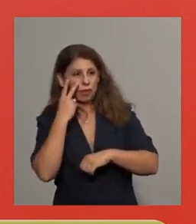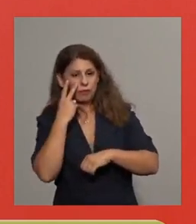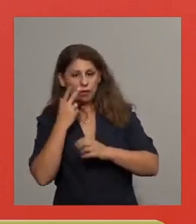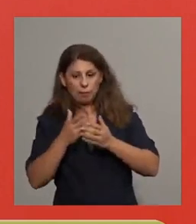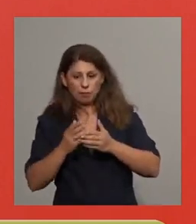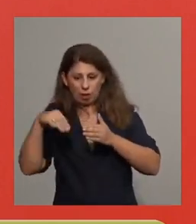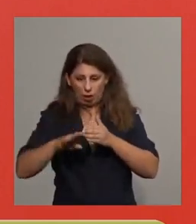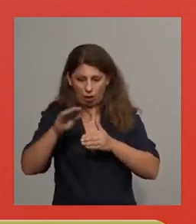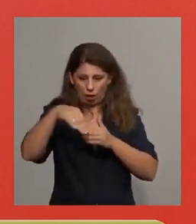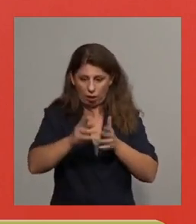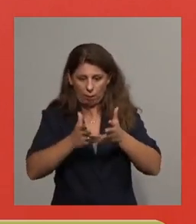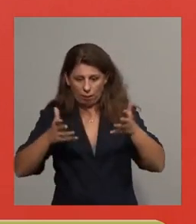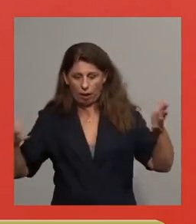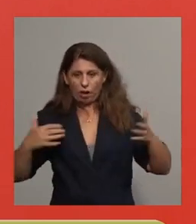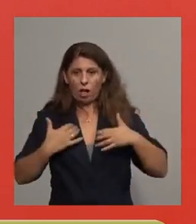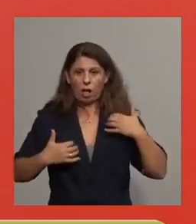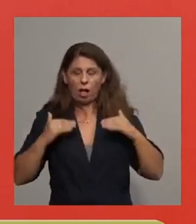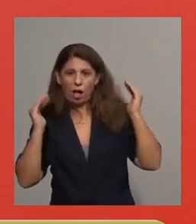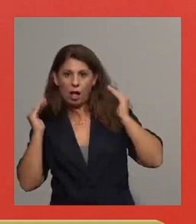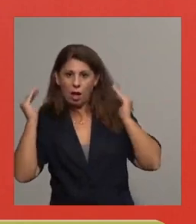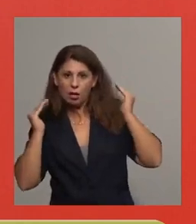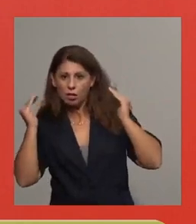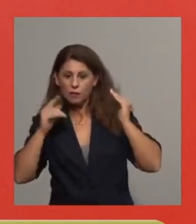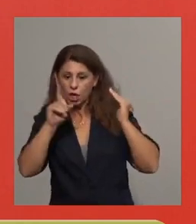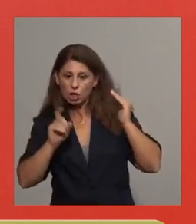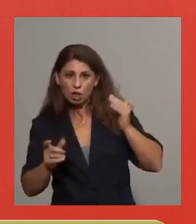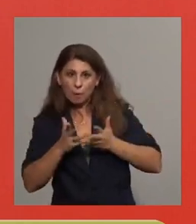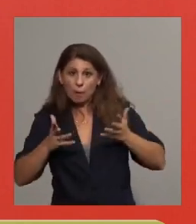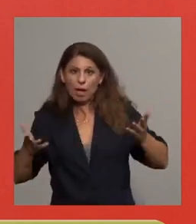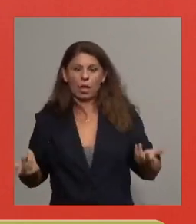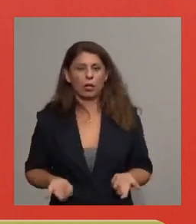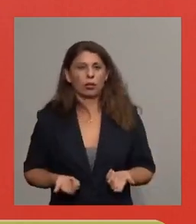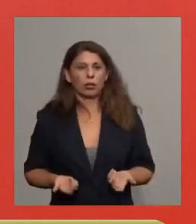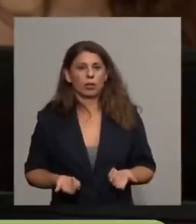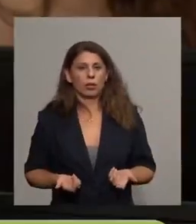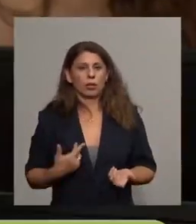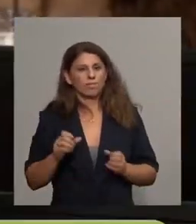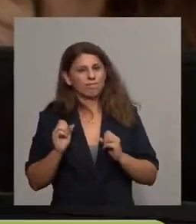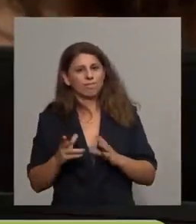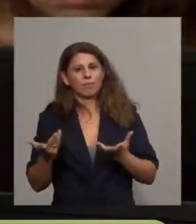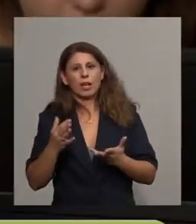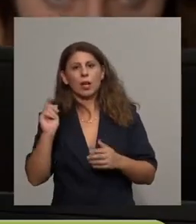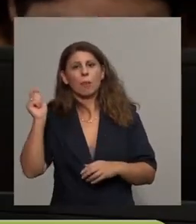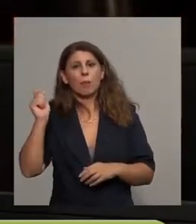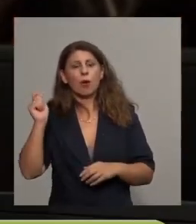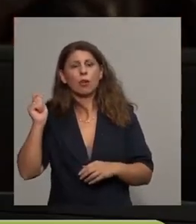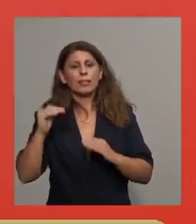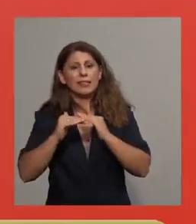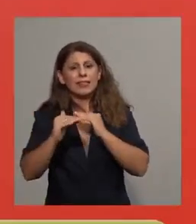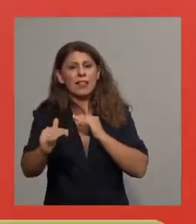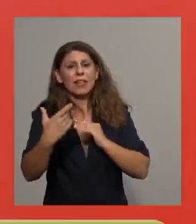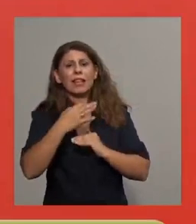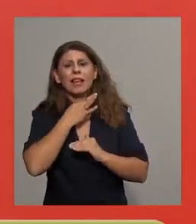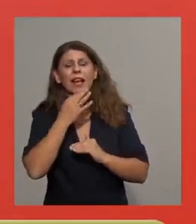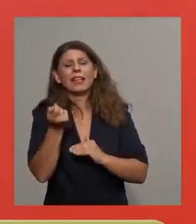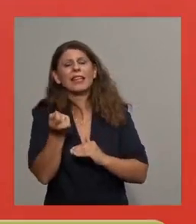αστάθεια, η ανασφάλεια στη ζωή του, για χάρη κάποιας πολιτικής σταθερότητας που έχουν ανάγκη μόνο λίγοι,